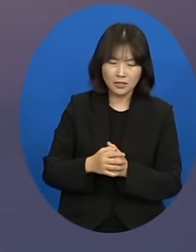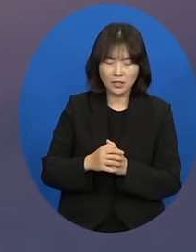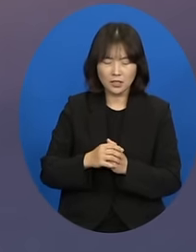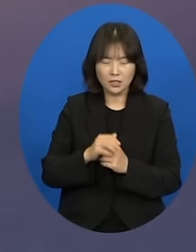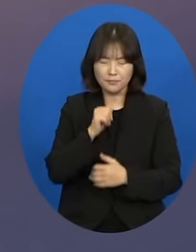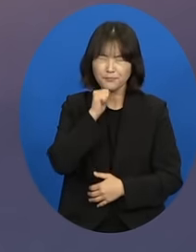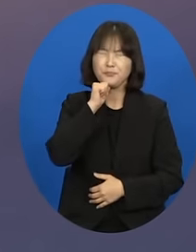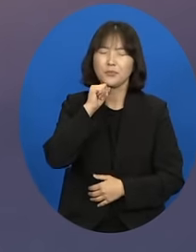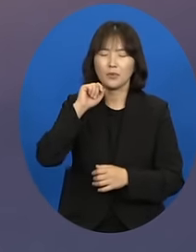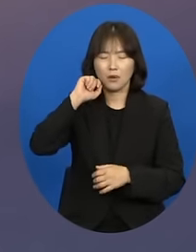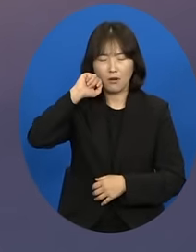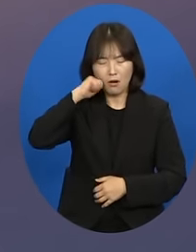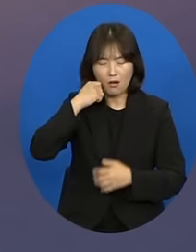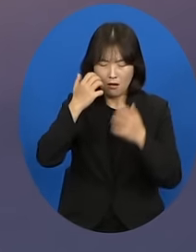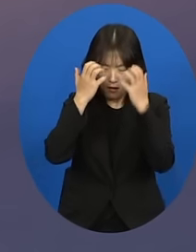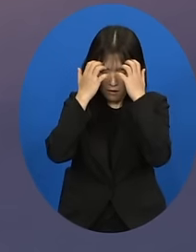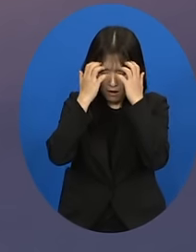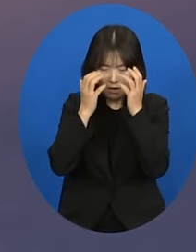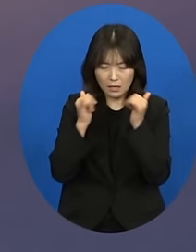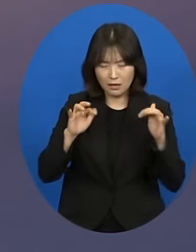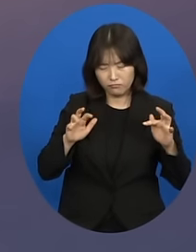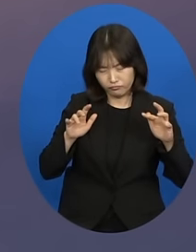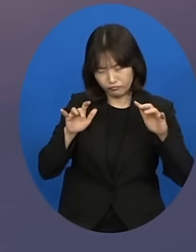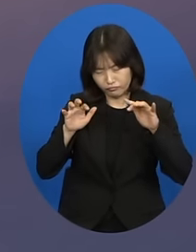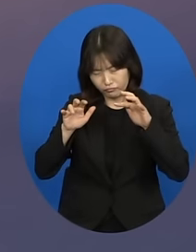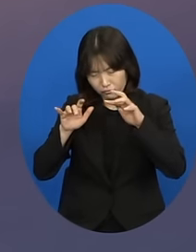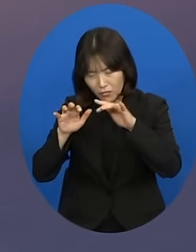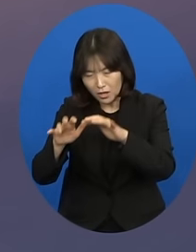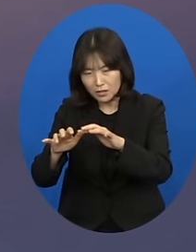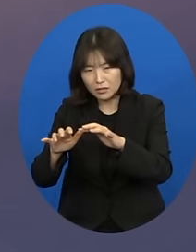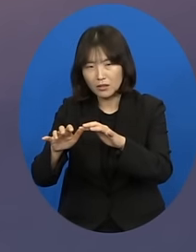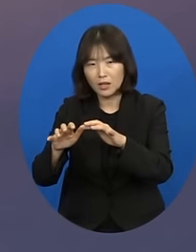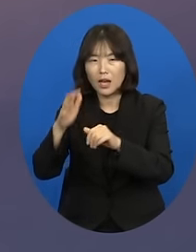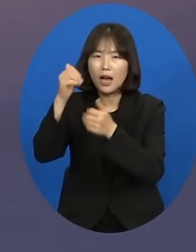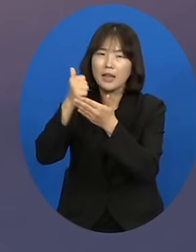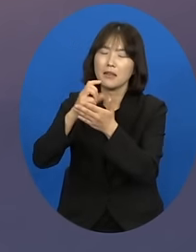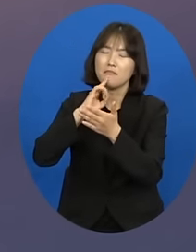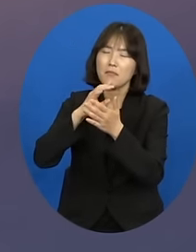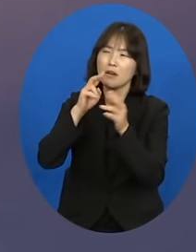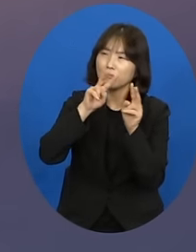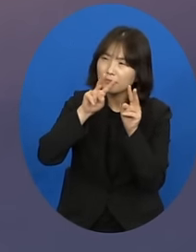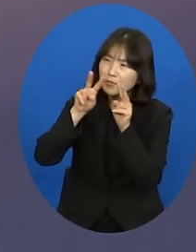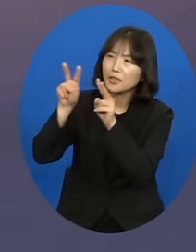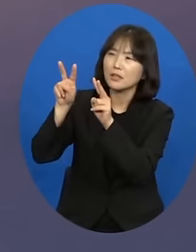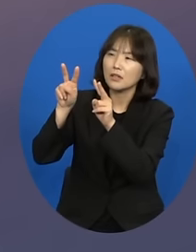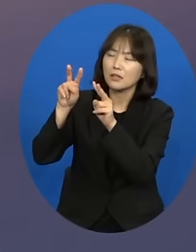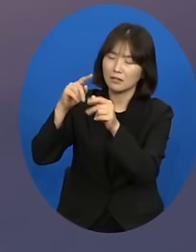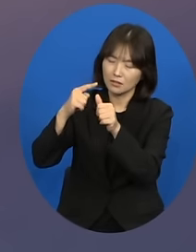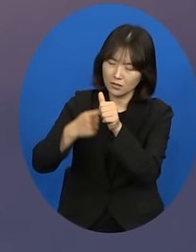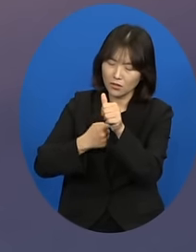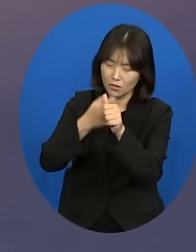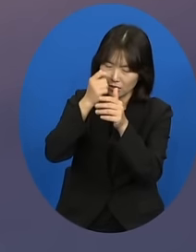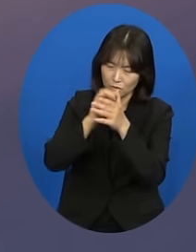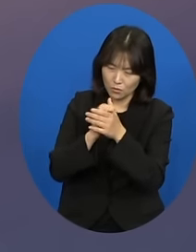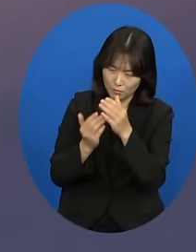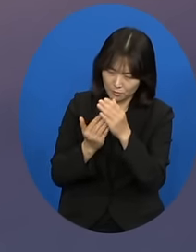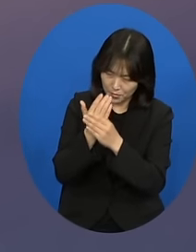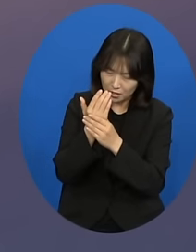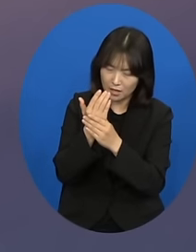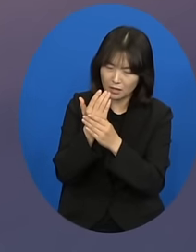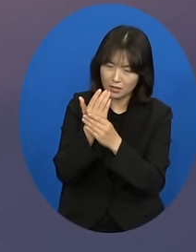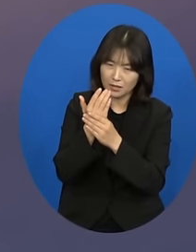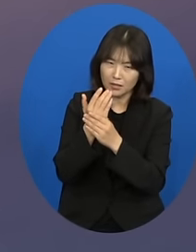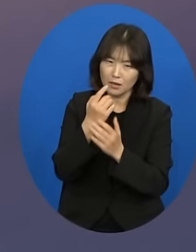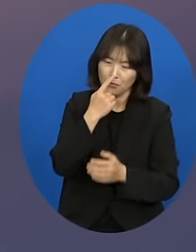함께 하나님을 구하지 않았겠습니까? 저절로 기도가 나온 멋진 이름. 또 그